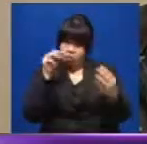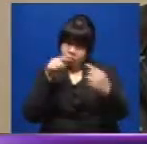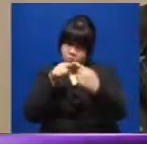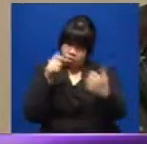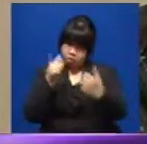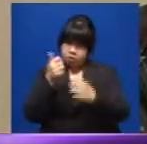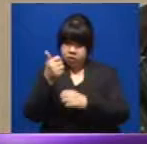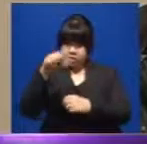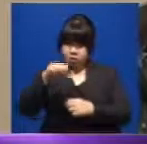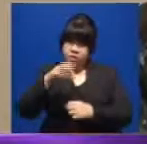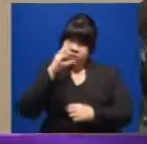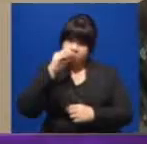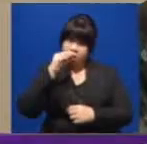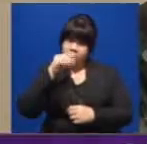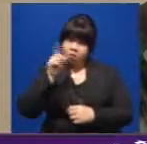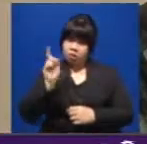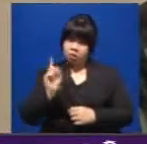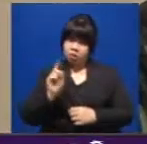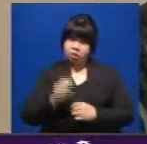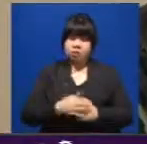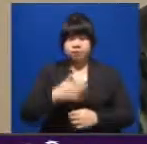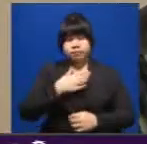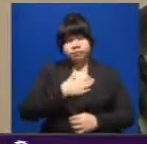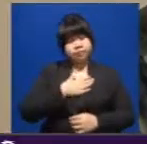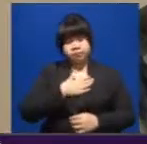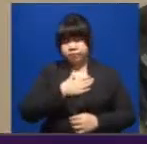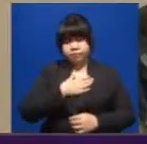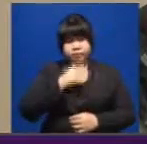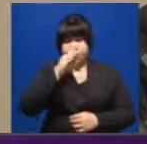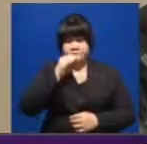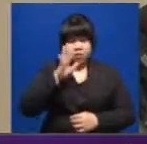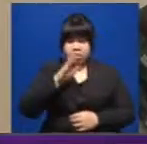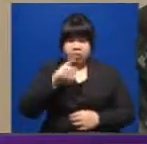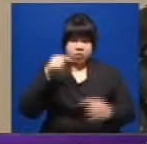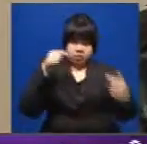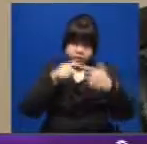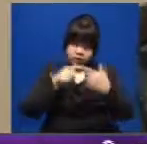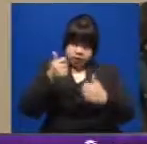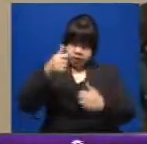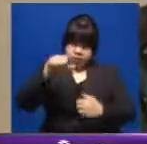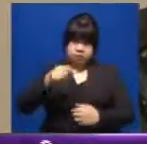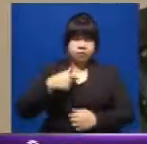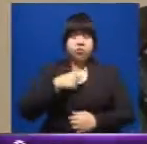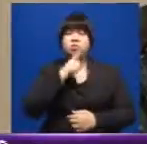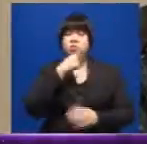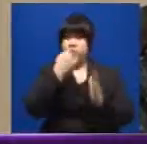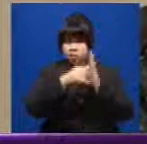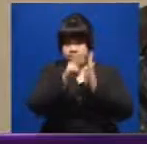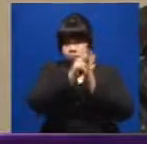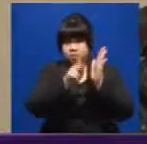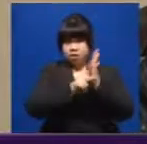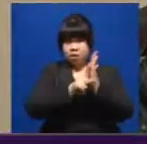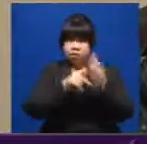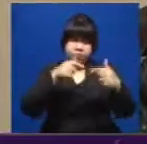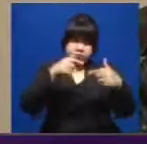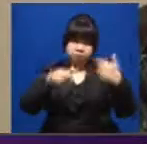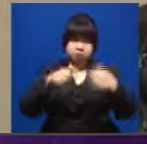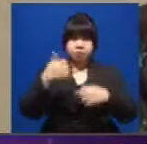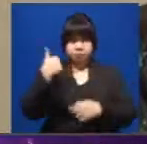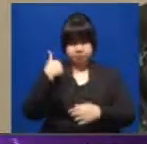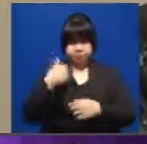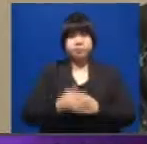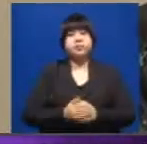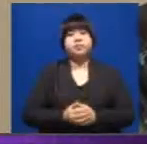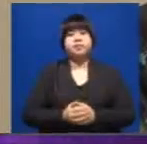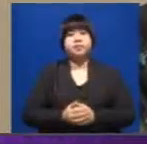าพูดในลักษณะนี้มันทำให้ประเทศ ผมไม่บอกเหมาะสมไม่เหมาะสมถ้ามันผิดกฎหมายมันก็ไม่เหมาะสมมันเป็นคำตอบของมันในตัวอยู่แล้วนี่